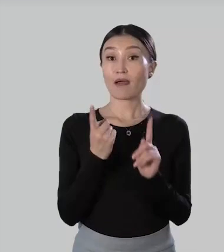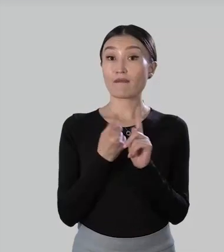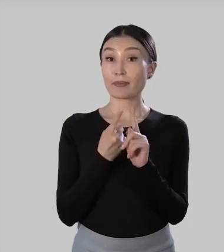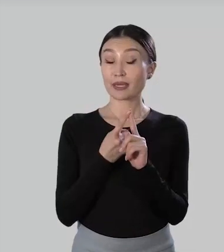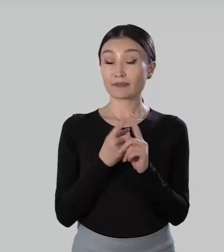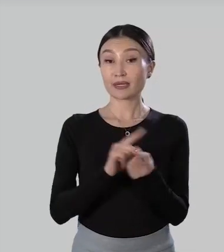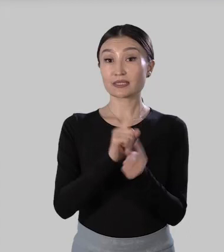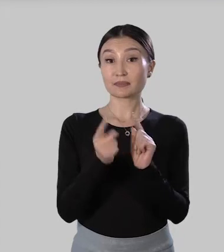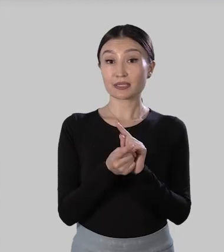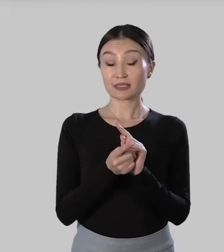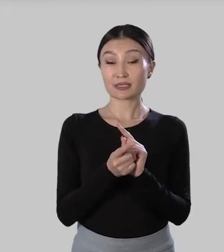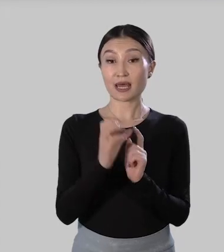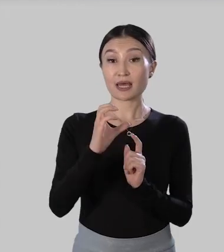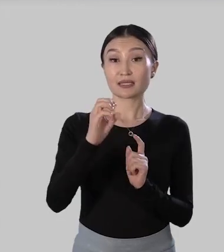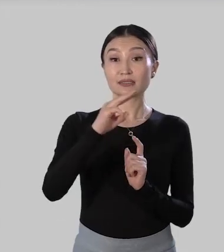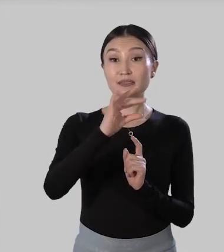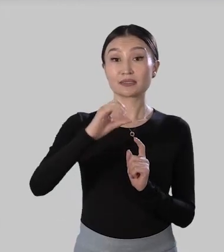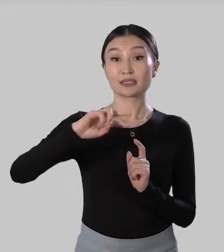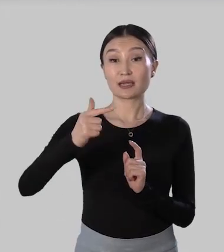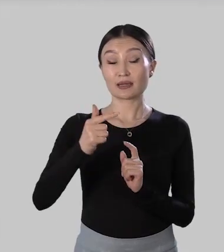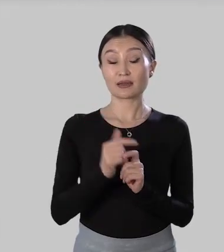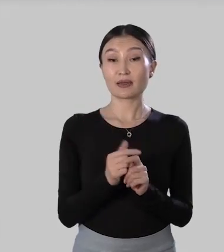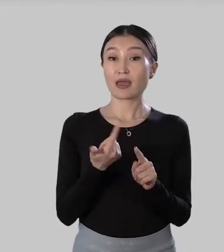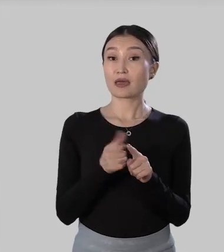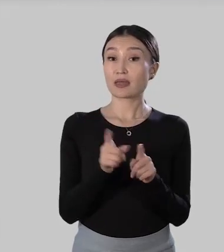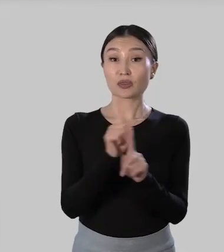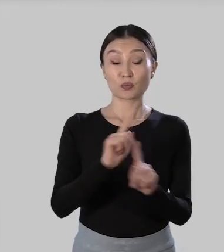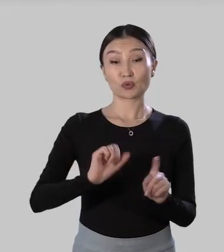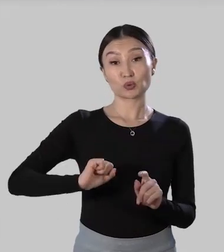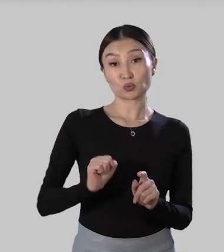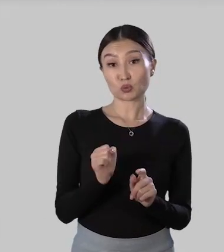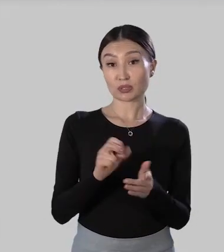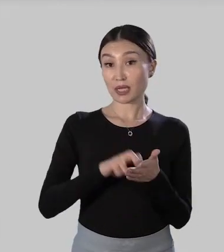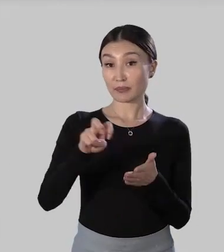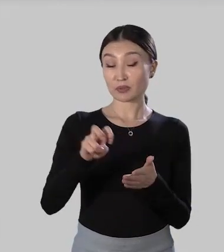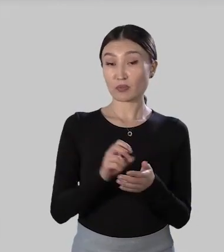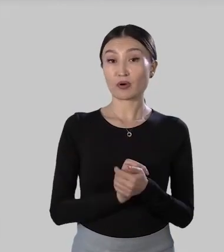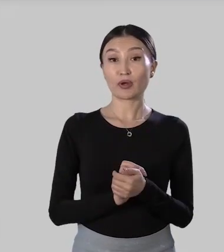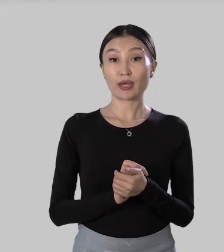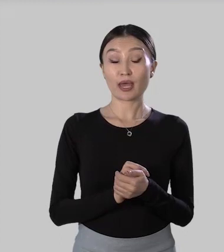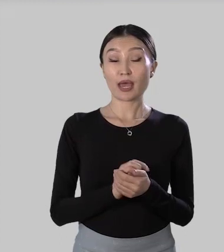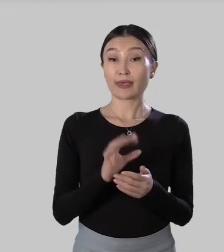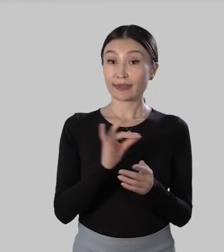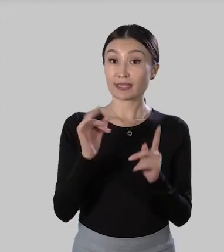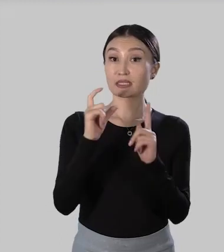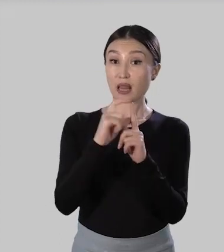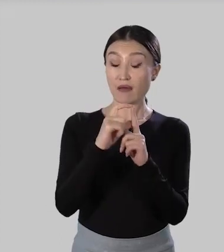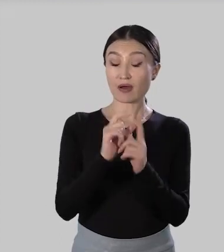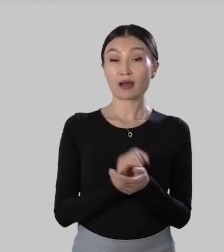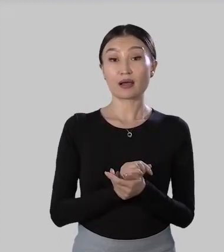изменить? Во-первых, изменится стиль изложения. Это будет уже не частное дружеское письмо. А значит, и